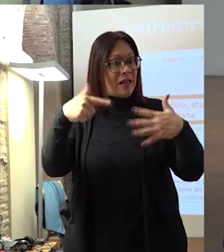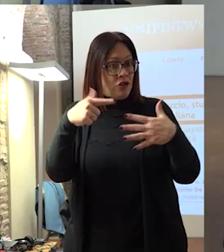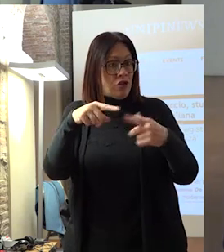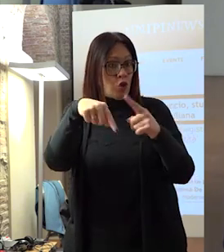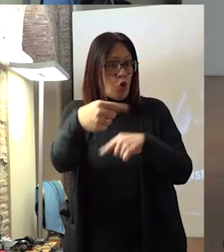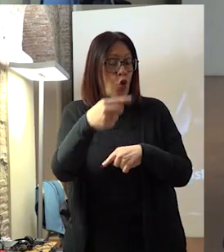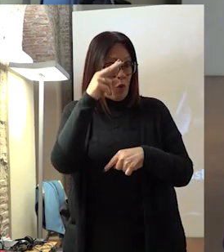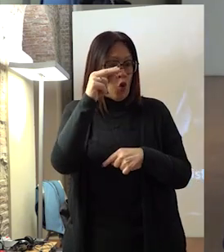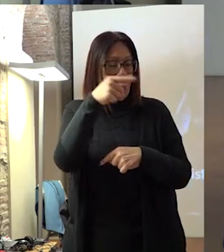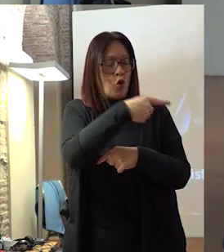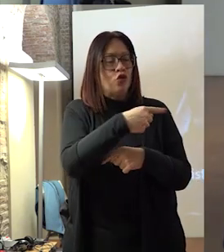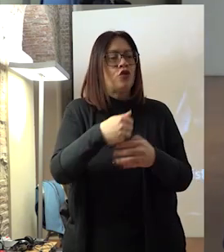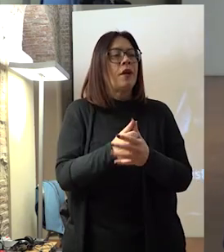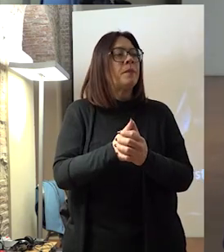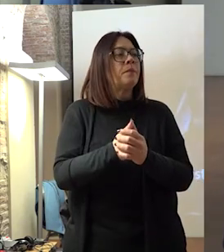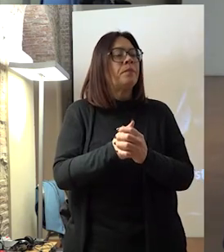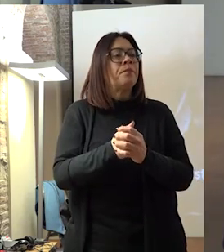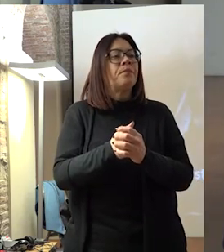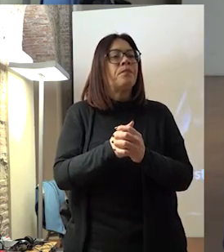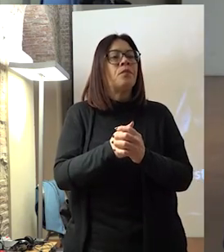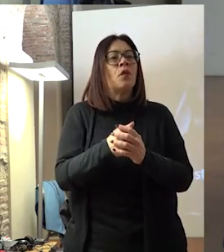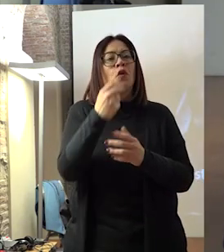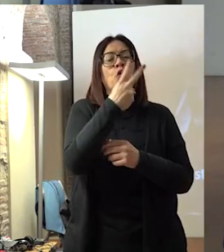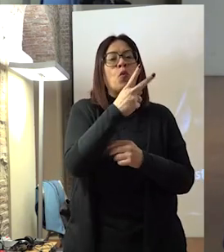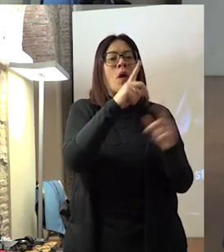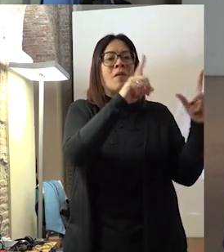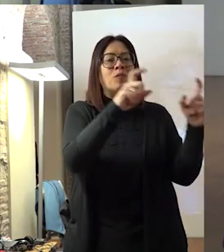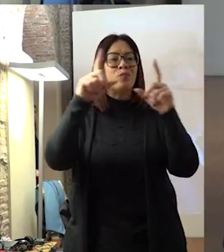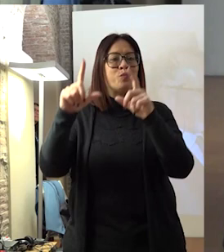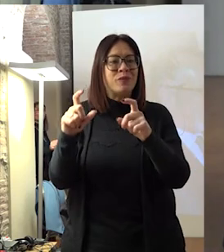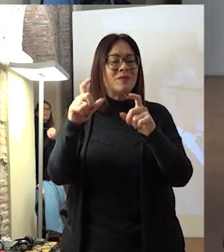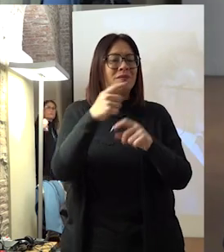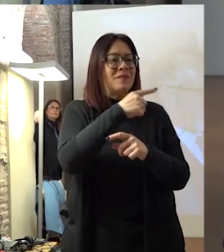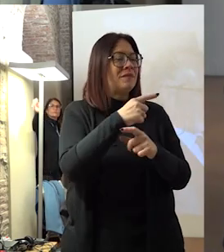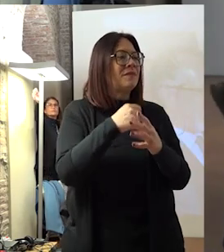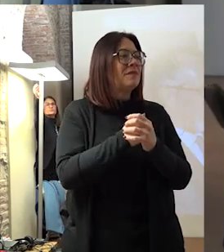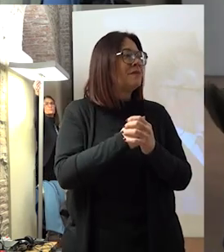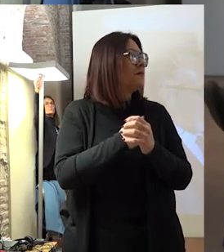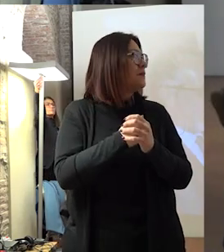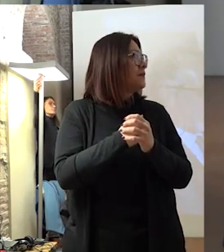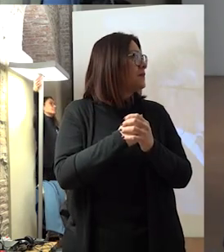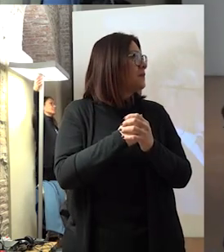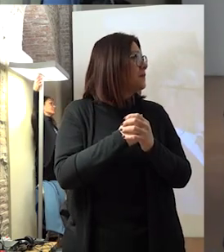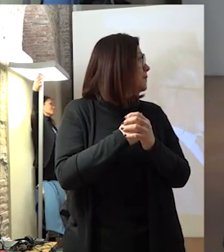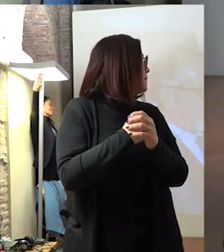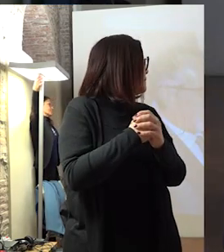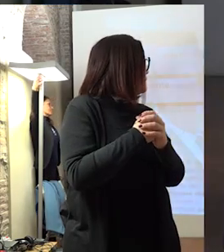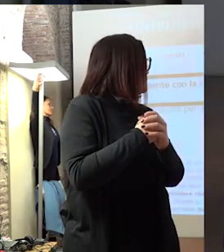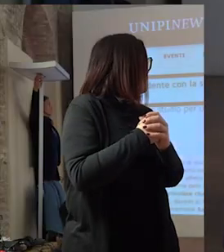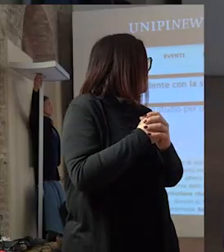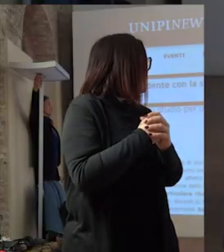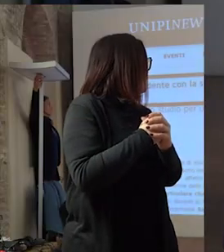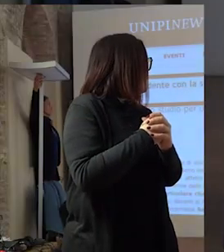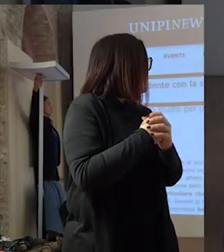di persona con un paio di foto che sono presenti sulla news. Poi vedete